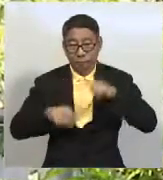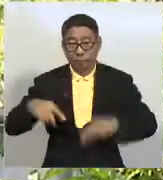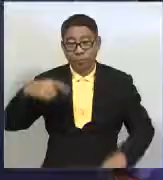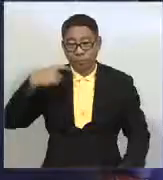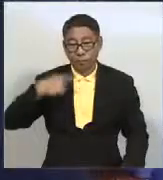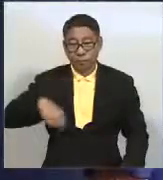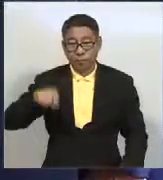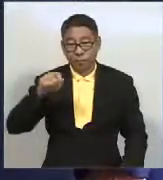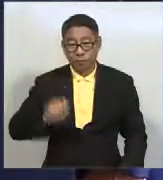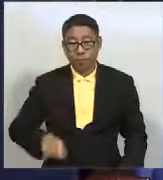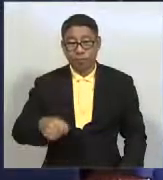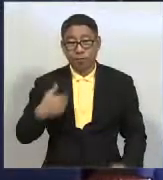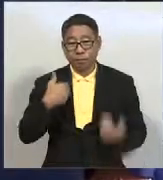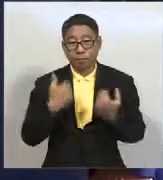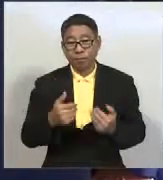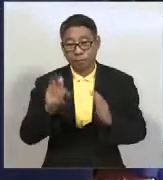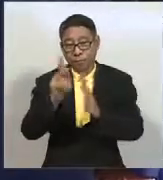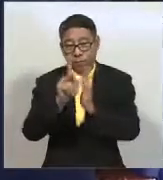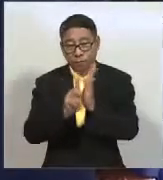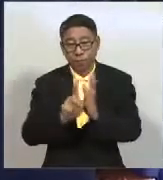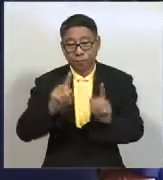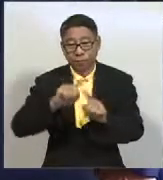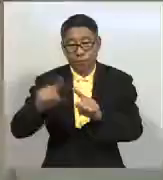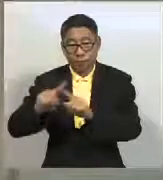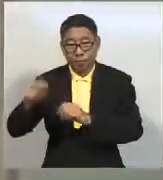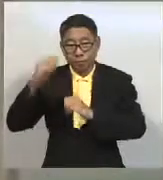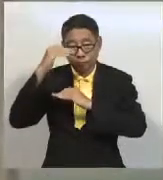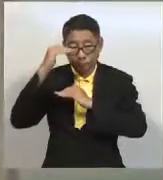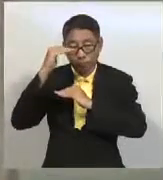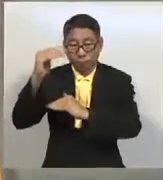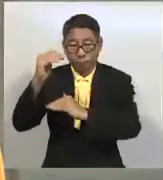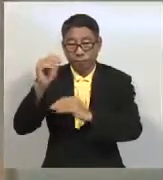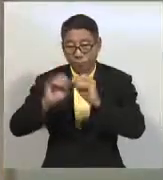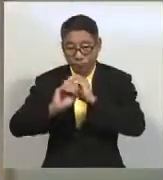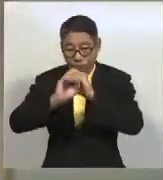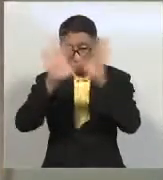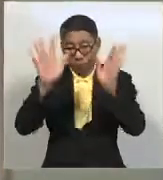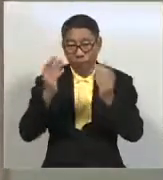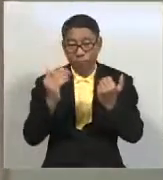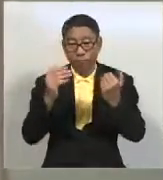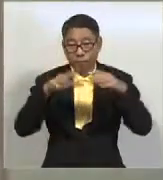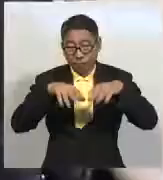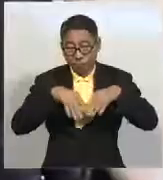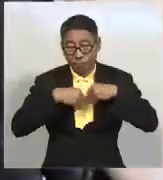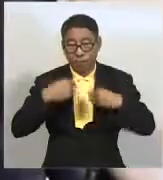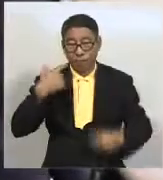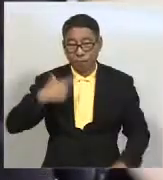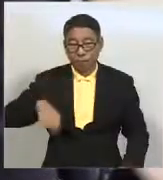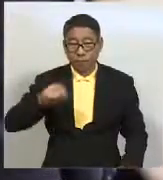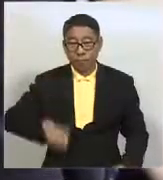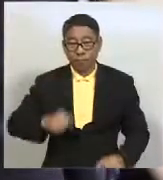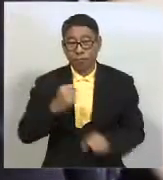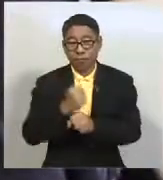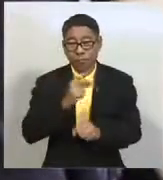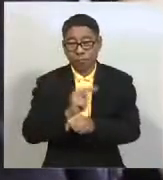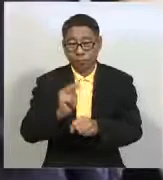าและการพิจารณาคดีกฎหมายกำหนดหลักเกณฑ์ไว้อย่างชัดเจนจึงมั่นใจได้ว่าผู้พิพากษาปฏิบัติหน้า